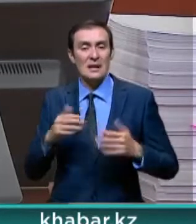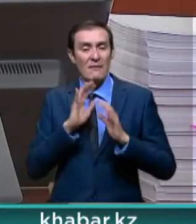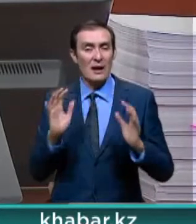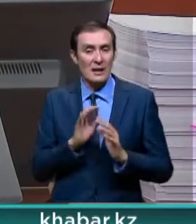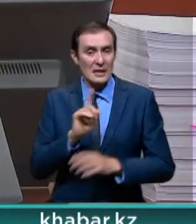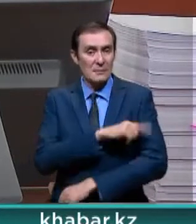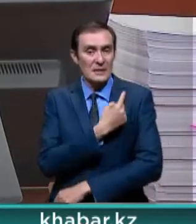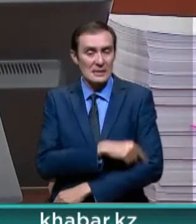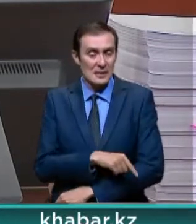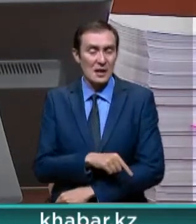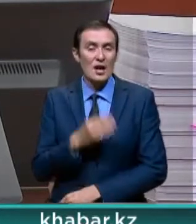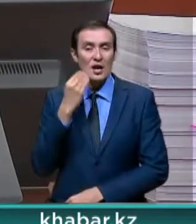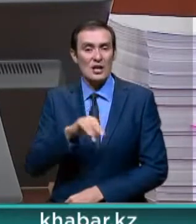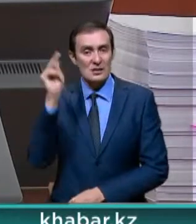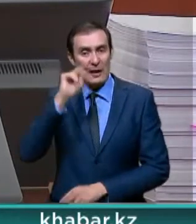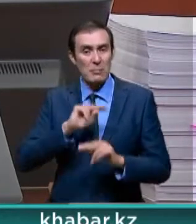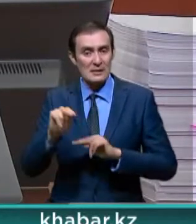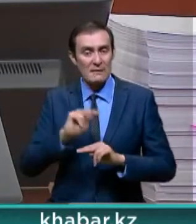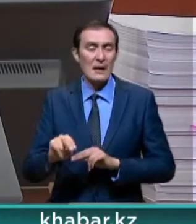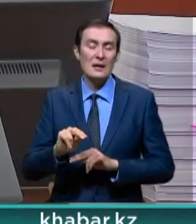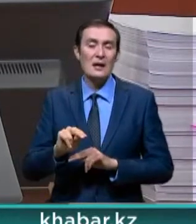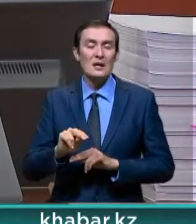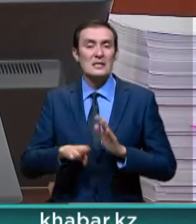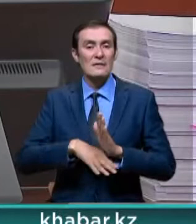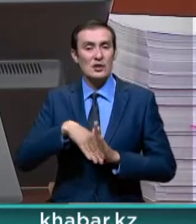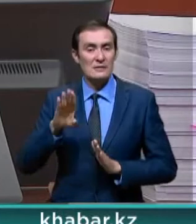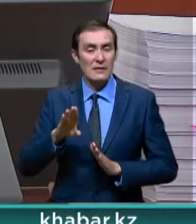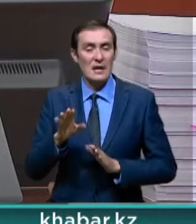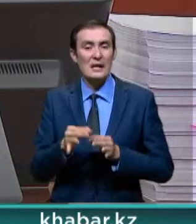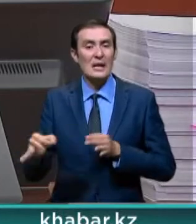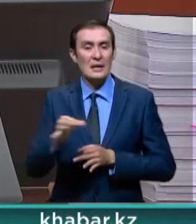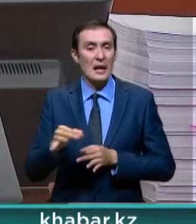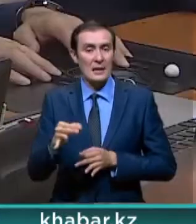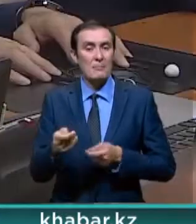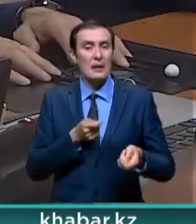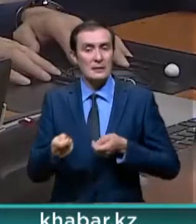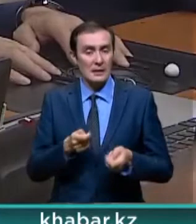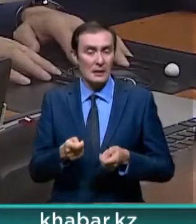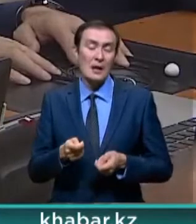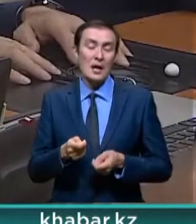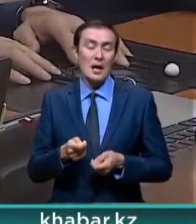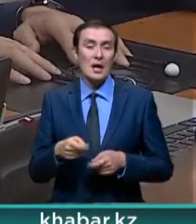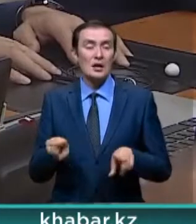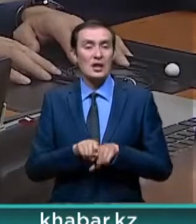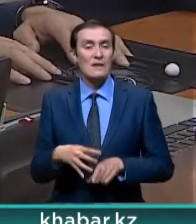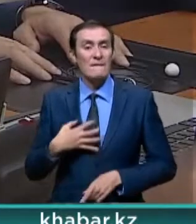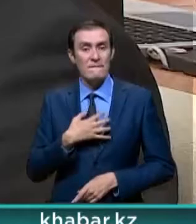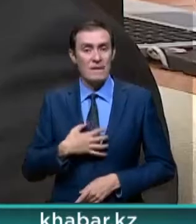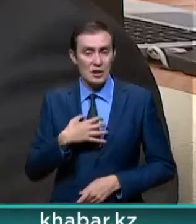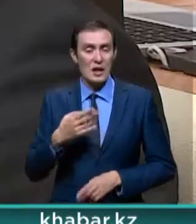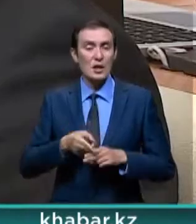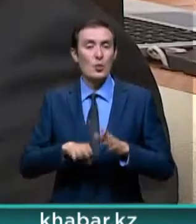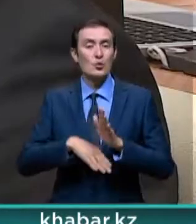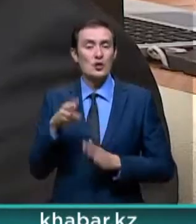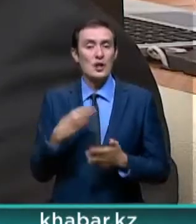здравоохранения, качества образования, совершенствования региональной политики. В приоритете также